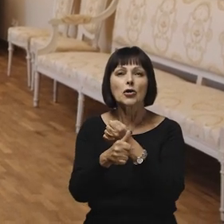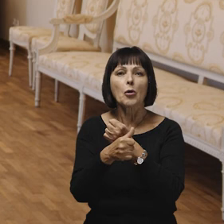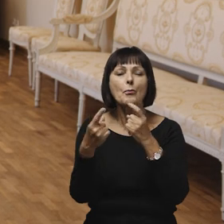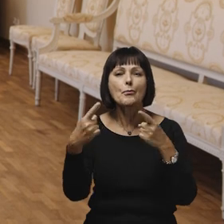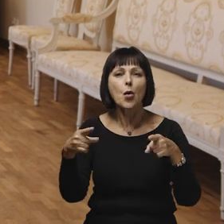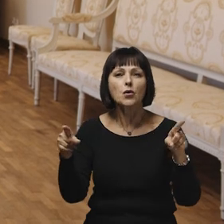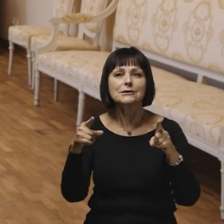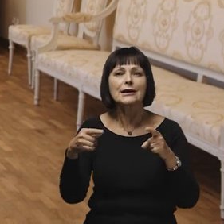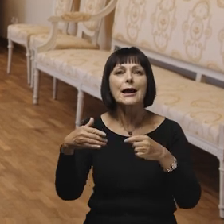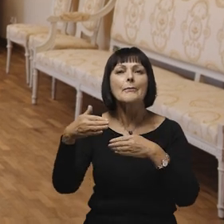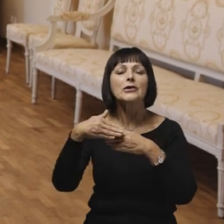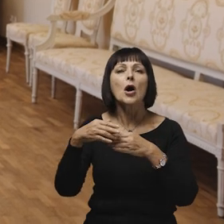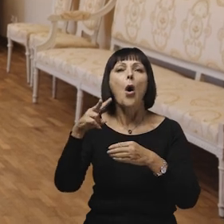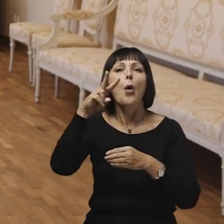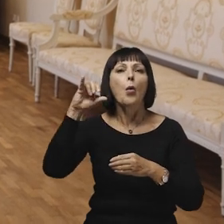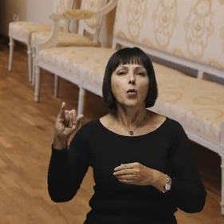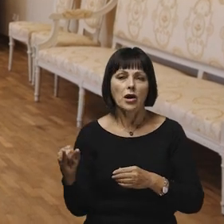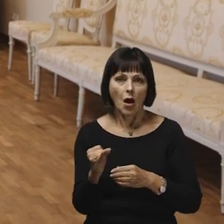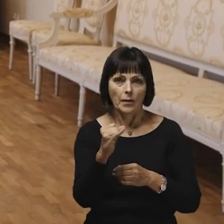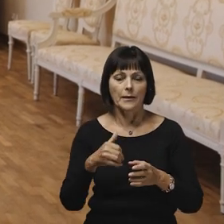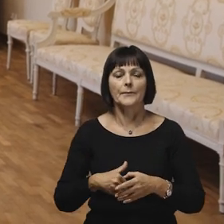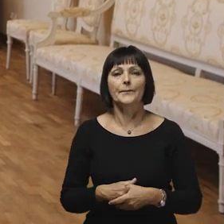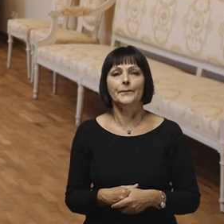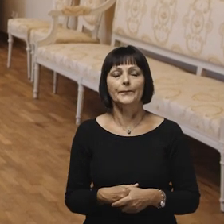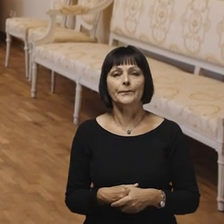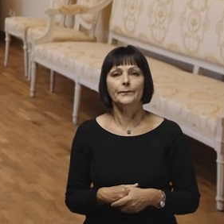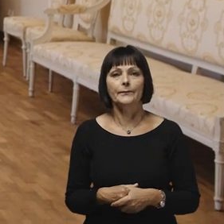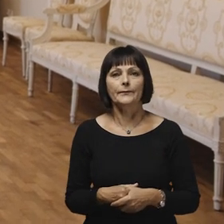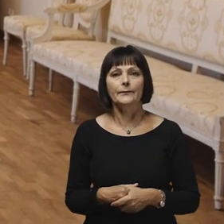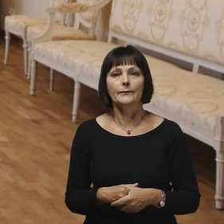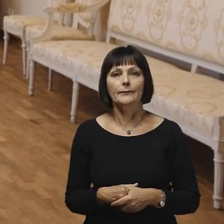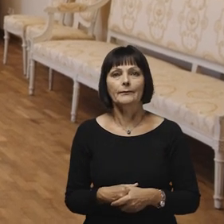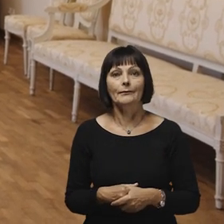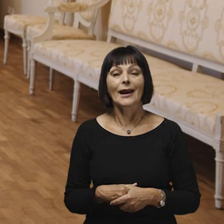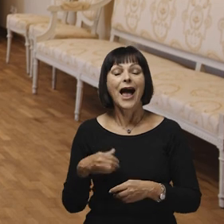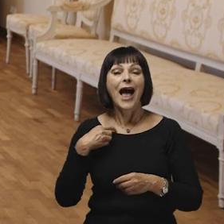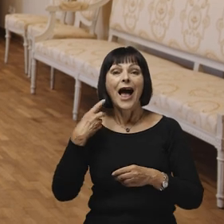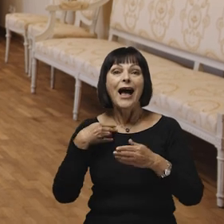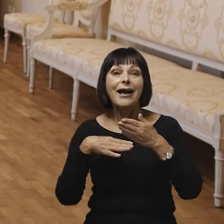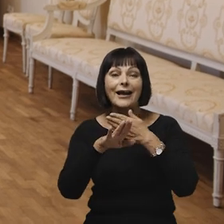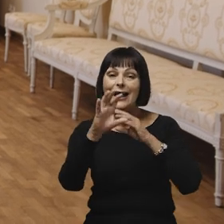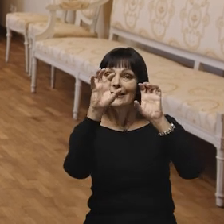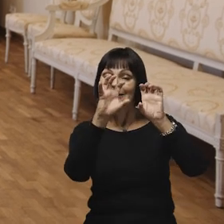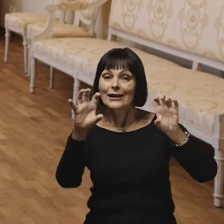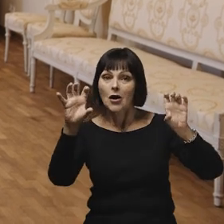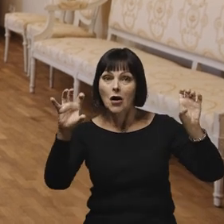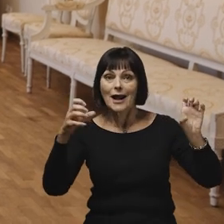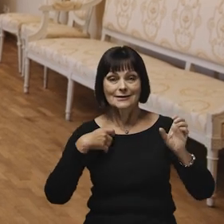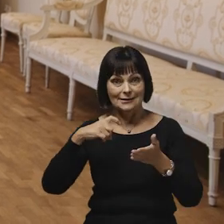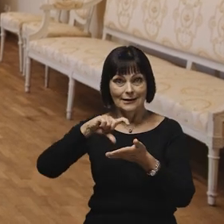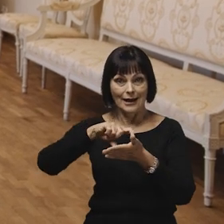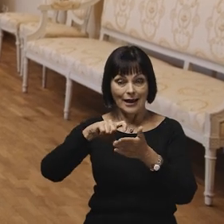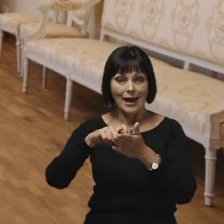Polskiej przy Instytucie Muzykologii Uniwersytetu Jagiellońskiego. Wystrój jednego z pomieszczeń w